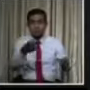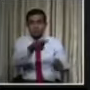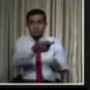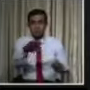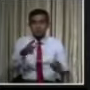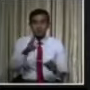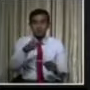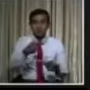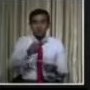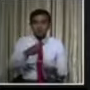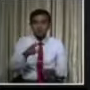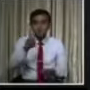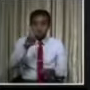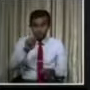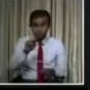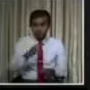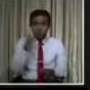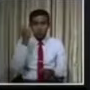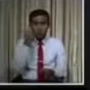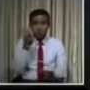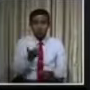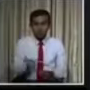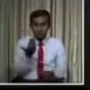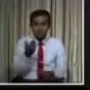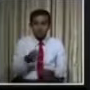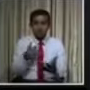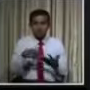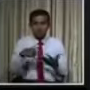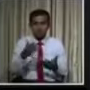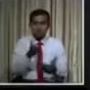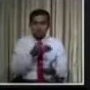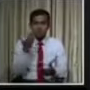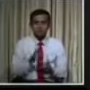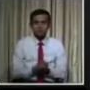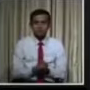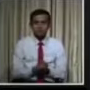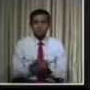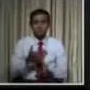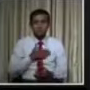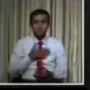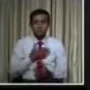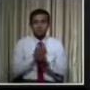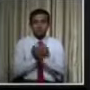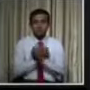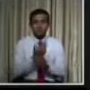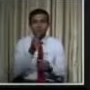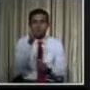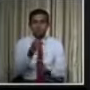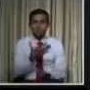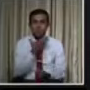පිස්තෝල 20ත් අපි කොහොමද හොයා ගන්නව එහෙම නුකටත් මේ වගේ සිද්ධීන් වෙන්න පුළුවන් ඒක නිසා මගේ පොලිසියට ඔබතුමා